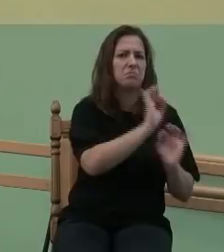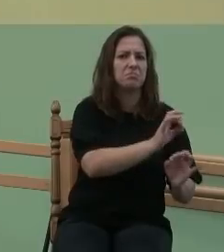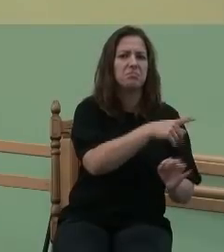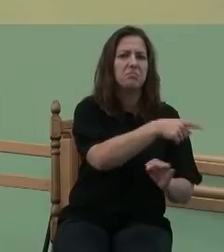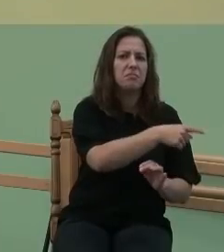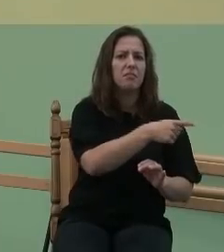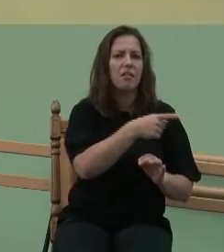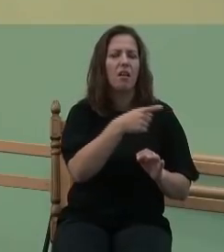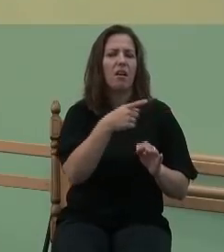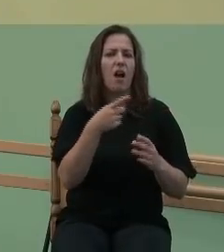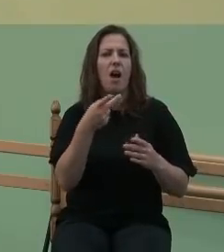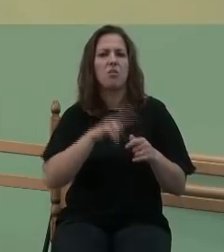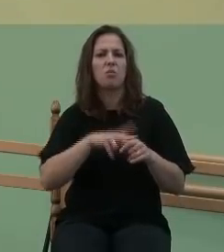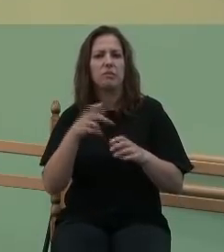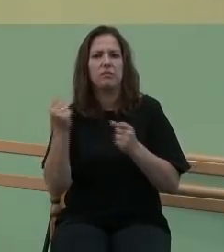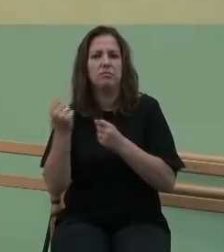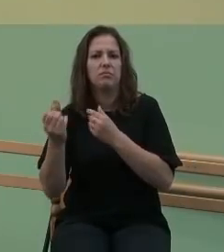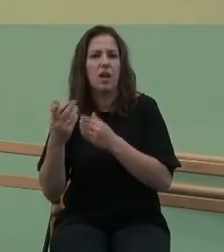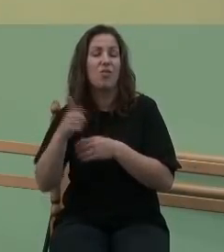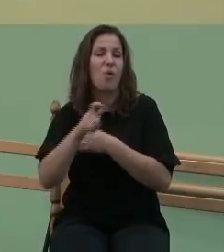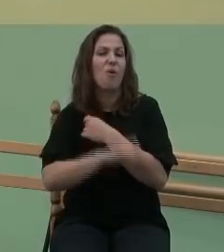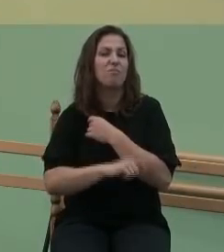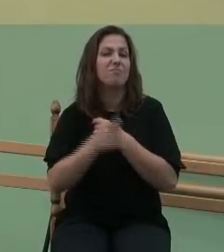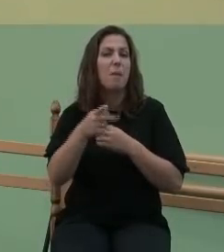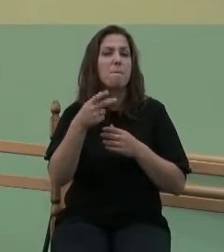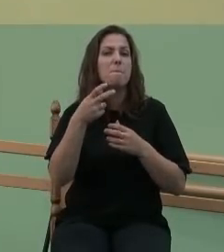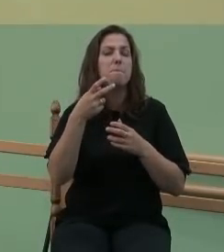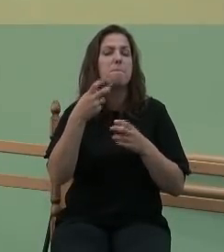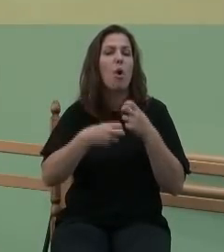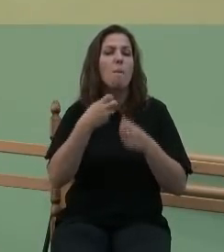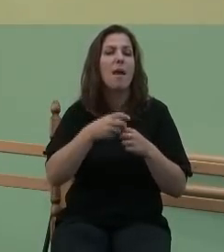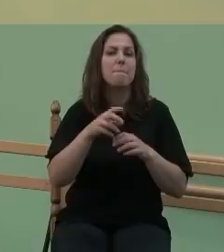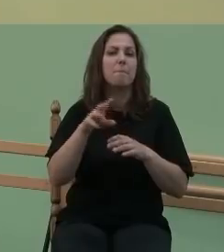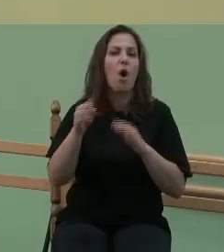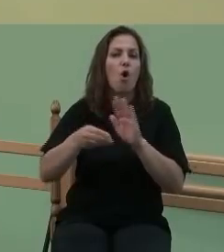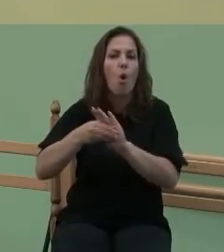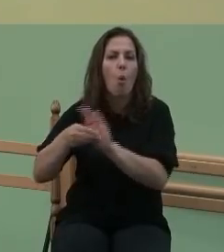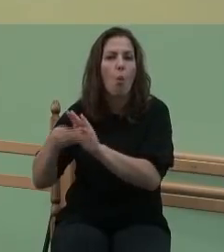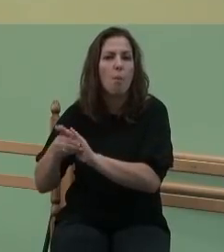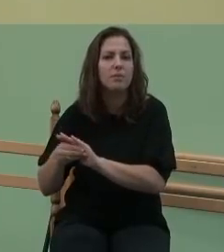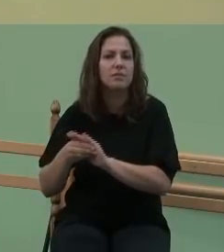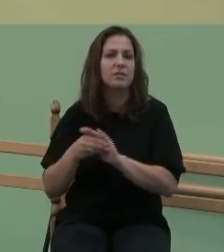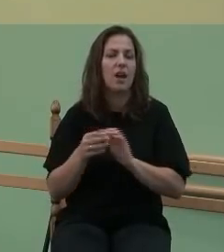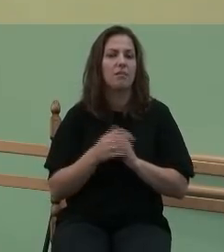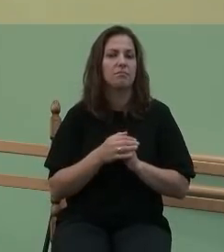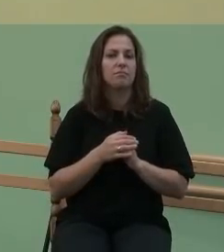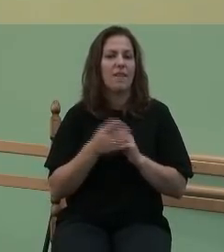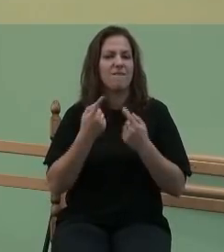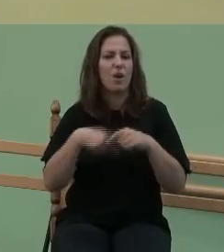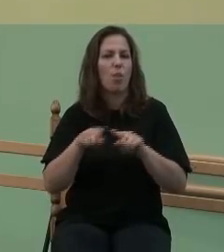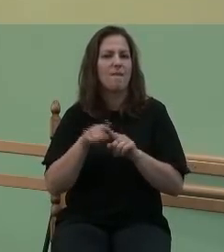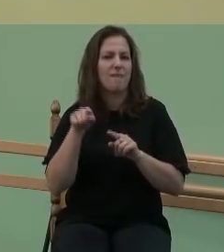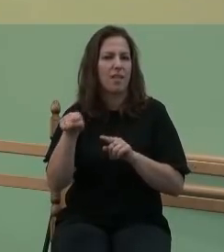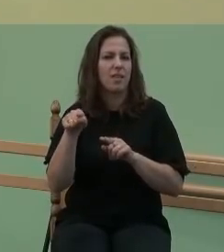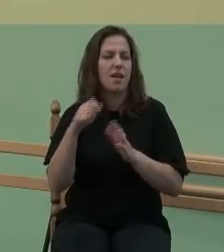patrzy pobłażliwie? Ano to już problem korupcji w wykonywaniu prawa, w